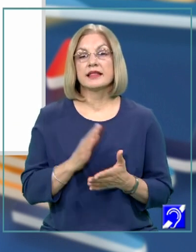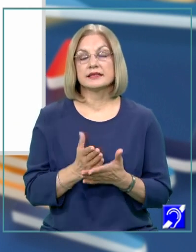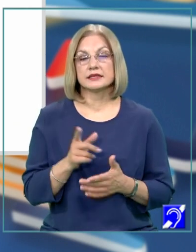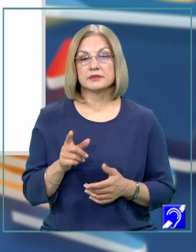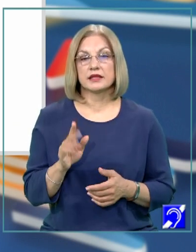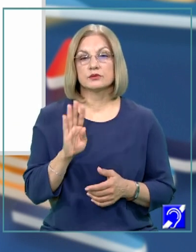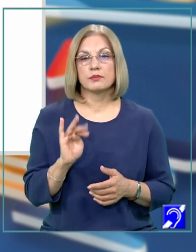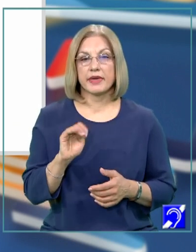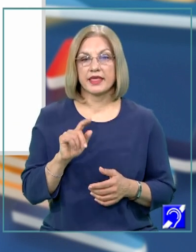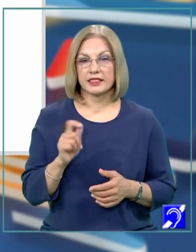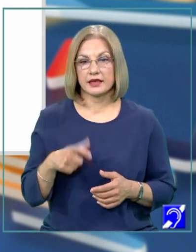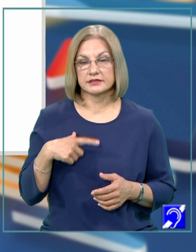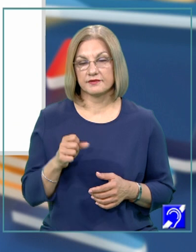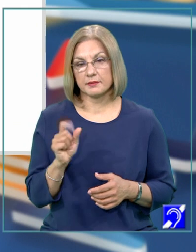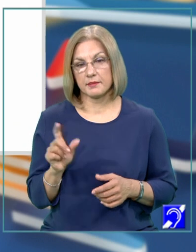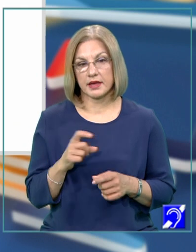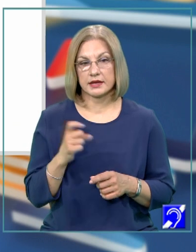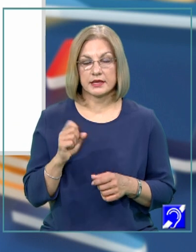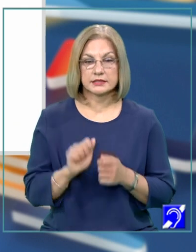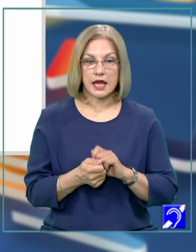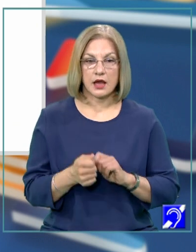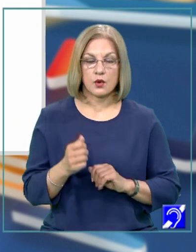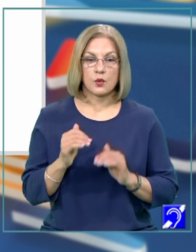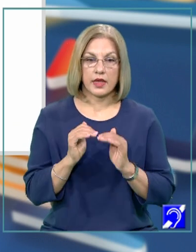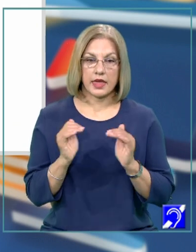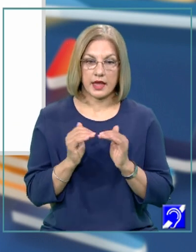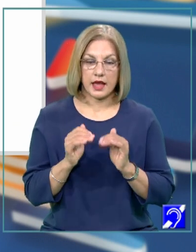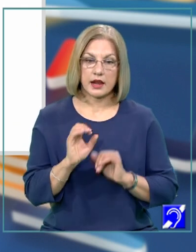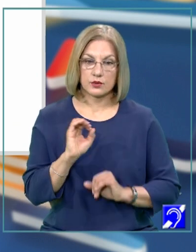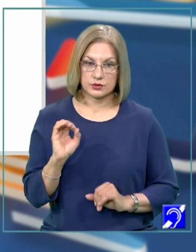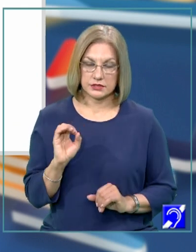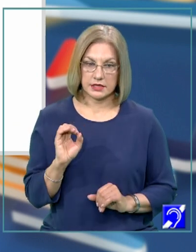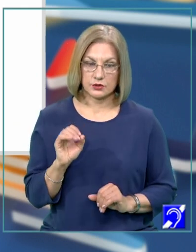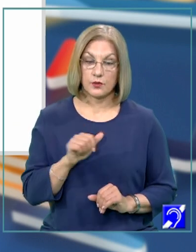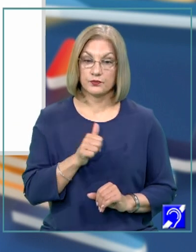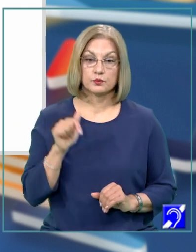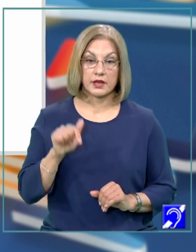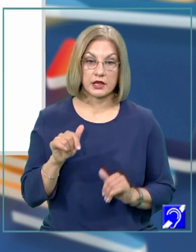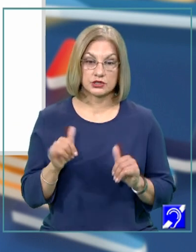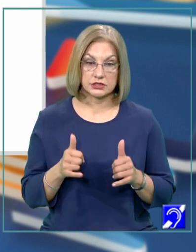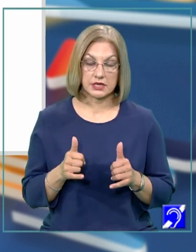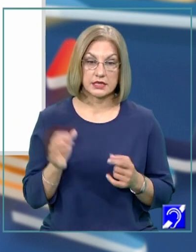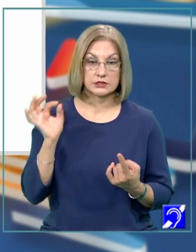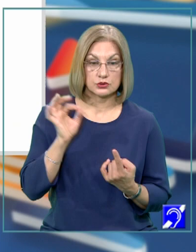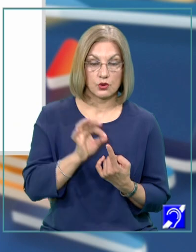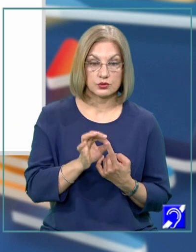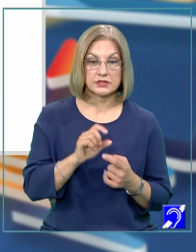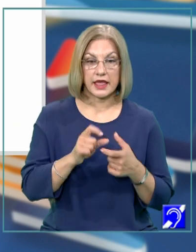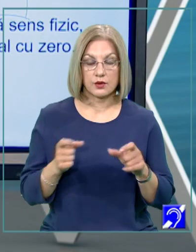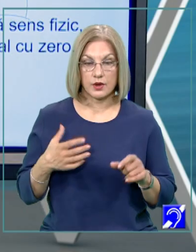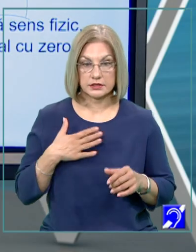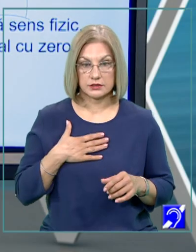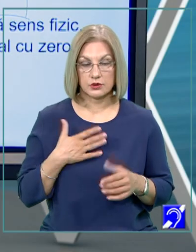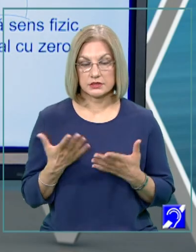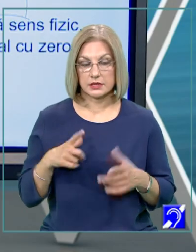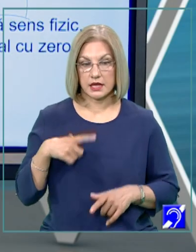să fie mai mare sau egal cu zero doar în acest caz soluțiile ecuației noastre care